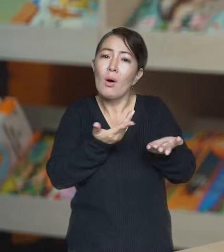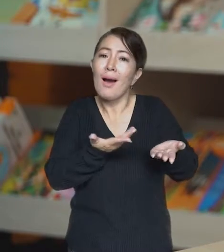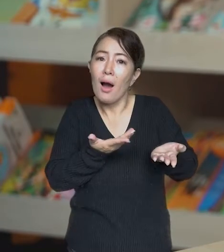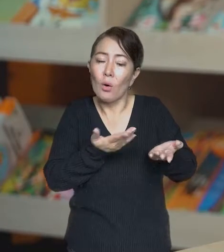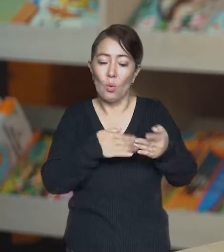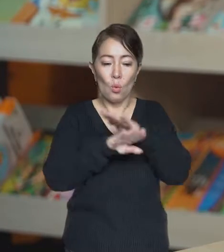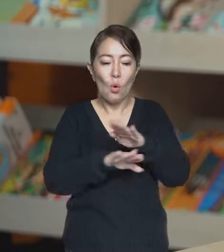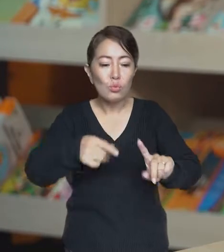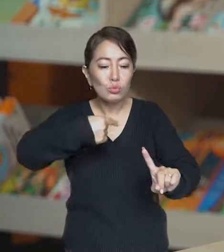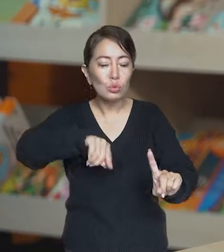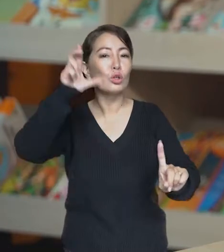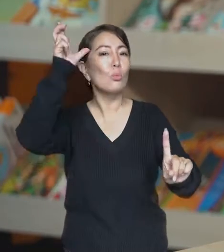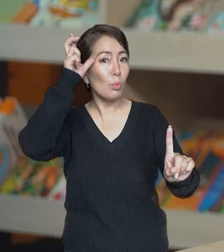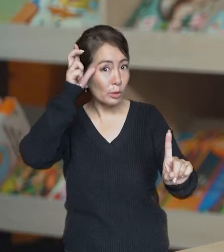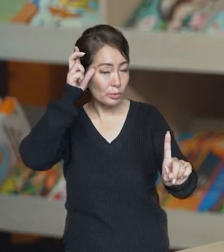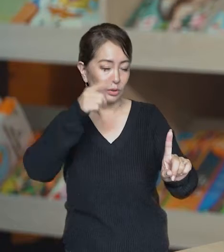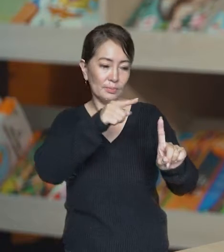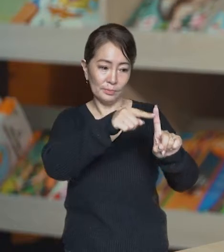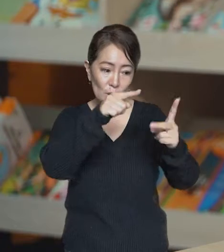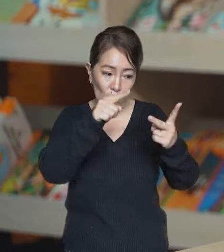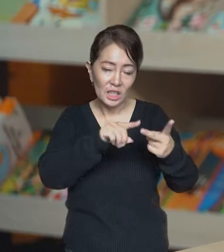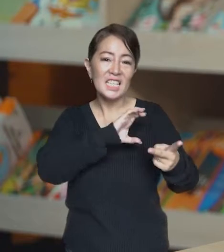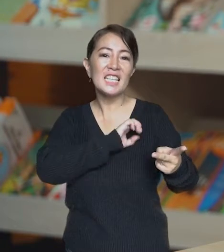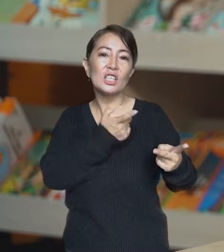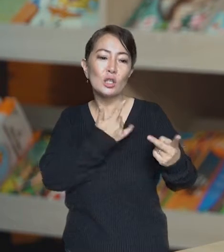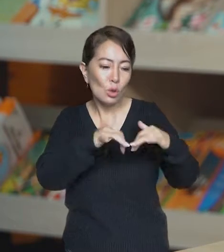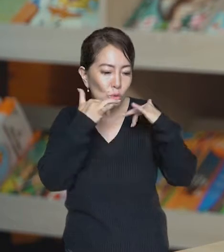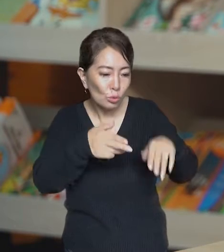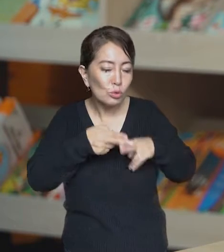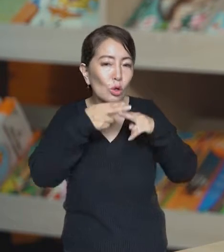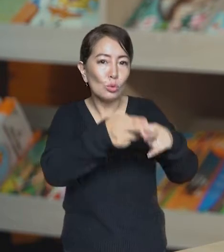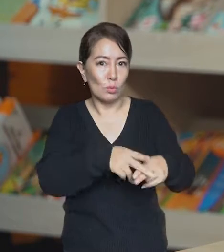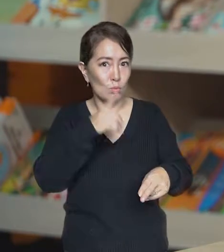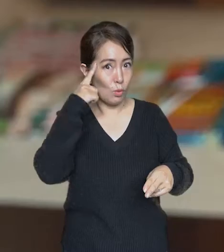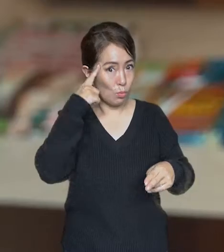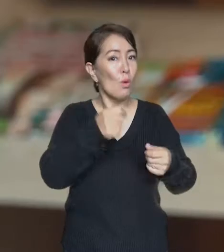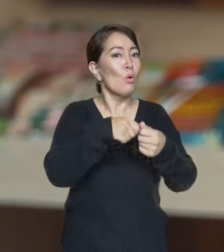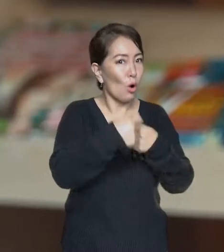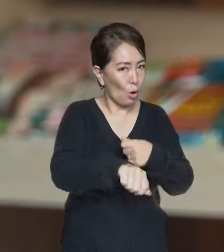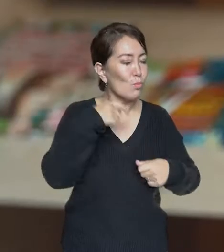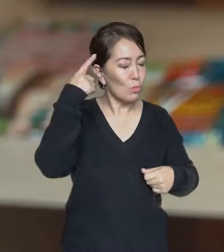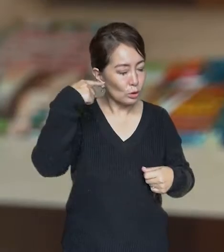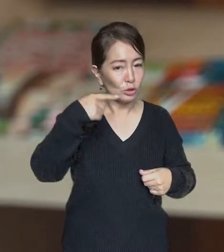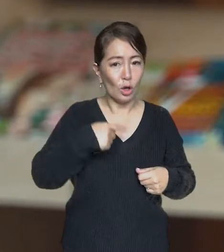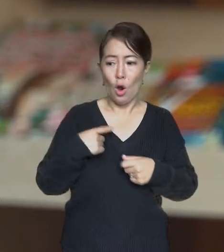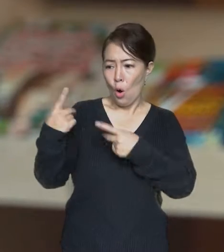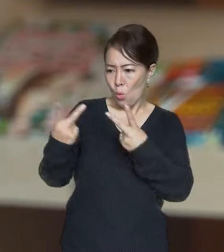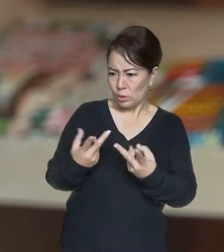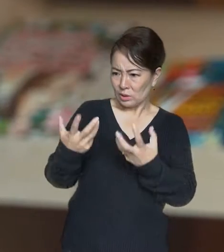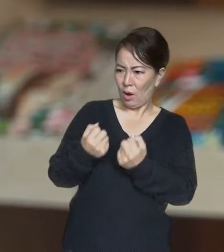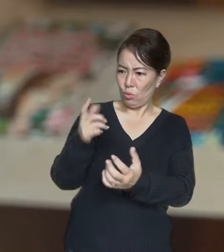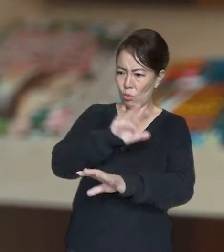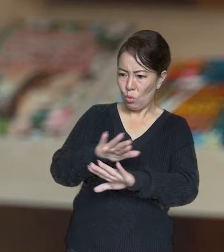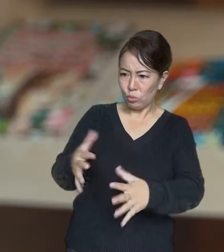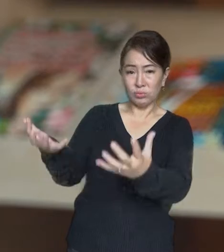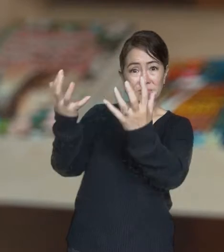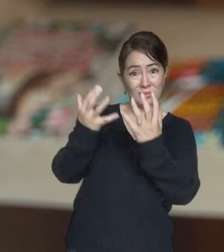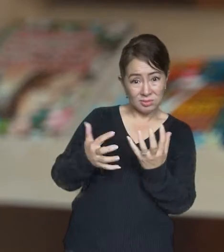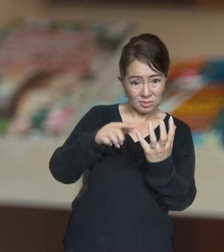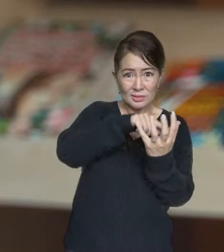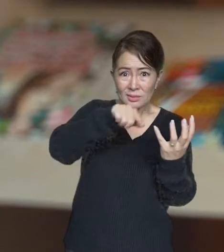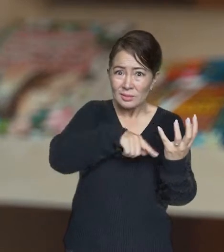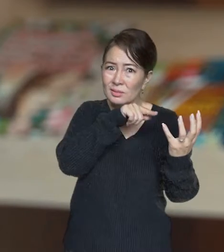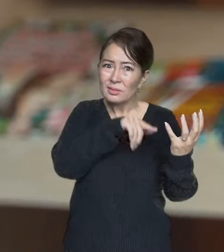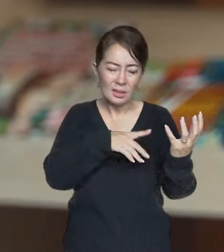гэхээр бид хүүхдүүдийнхээ боловсрол болон сэтгэл зүйн зөвлөгөөнд зарцуулна гэж үзэж байгаа. Үйлчлэгийн авахар ирж байгаа хүүхдүүд манд их бах